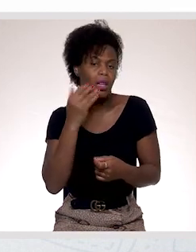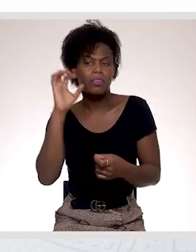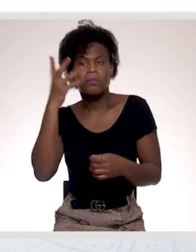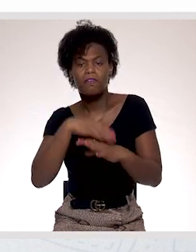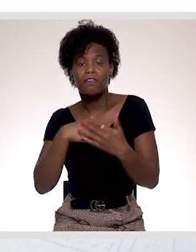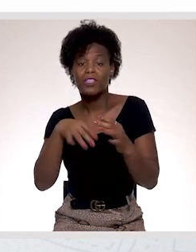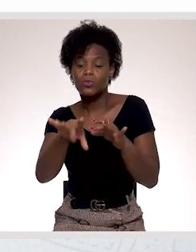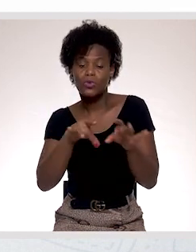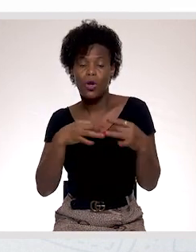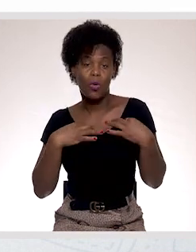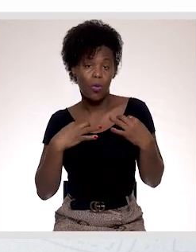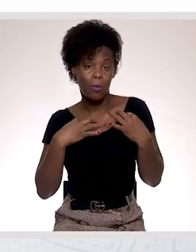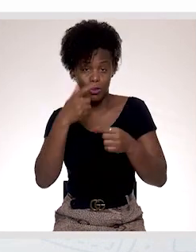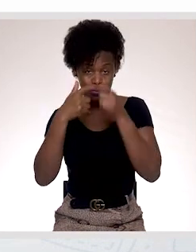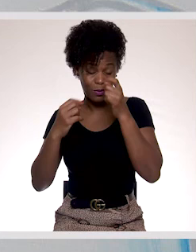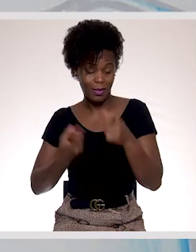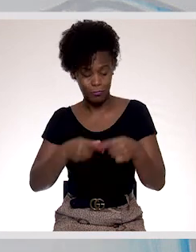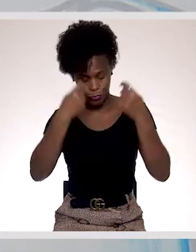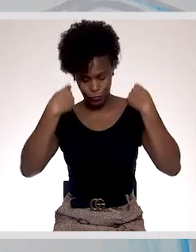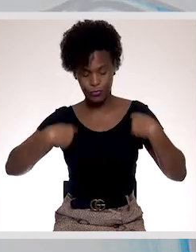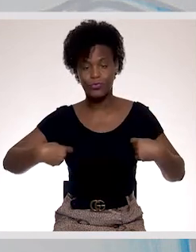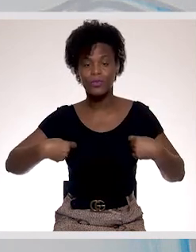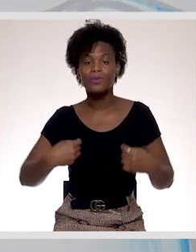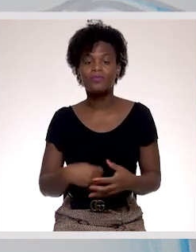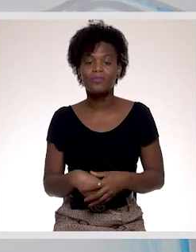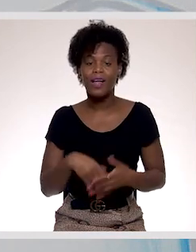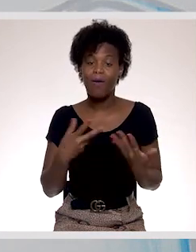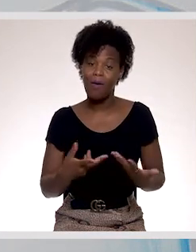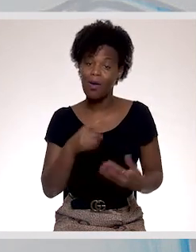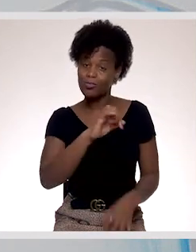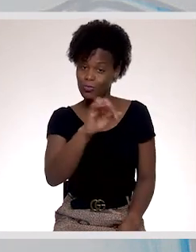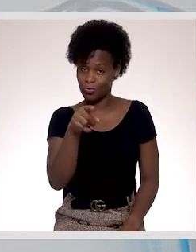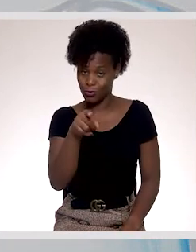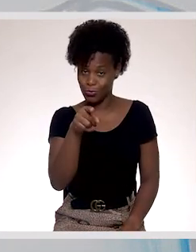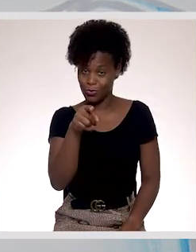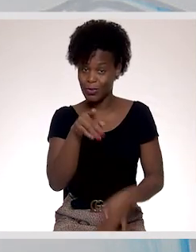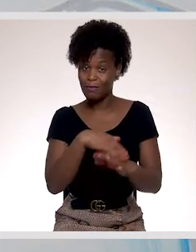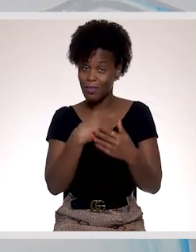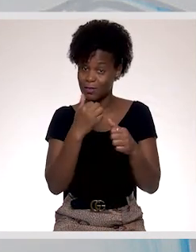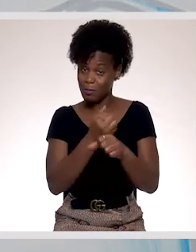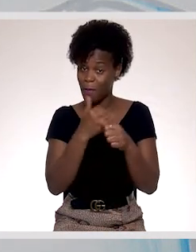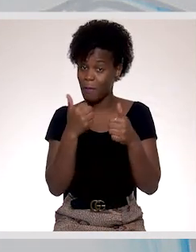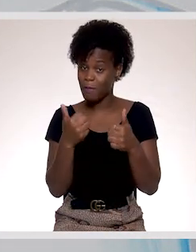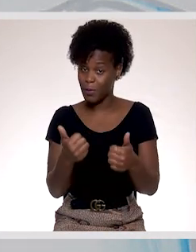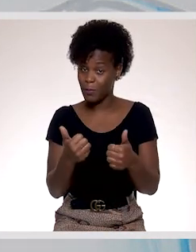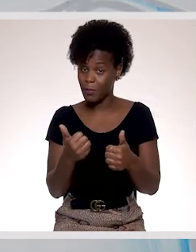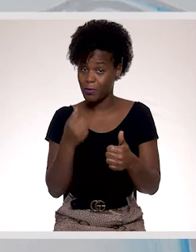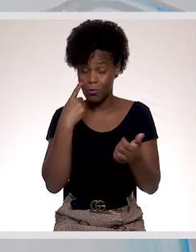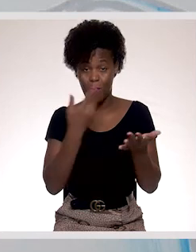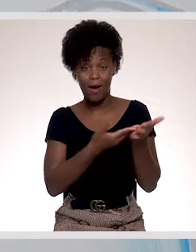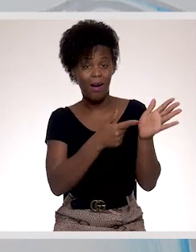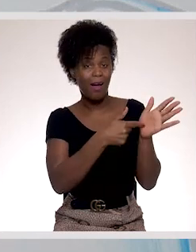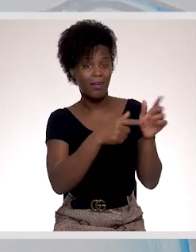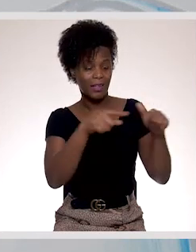les vêtements que les habitants doivent porter. Maintenant à toi. Fais un très beau travail. Présente à ta